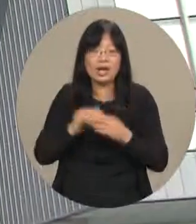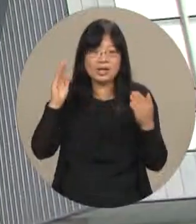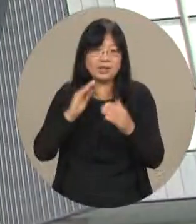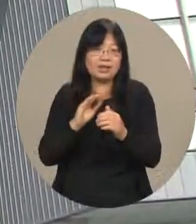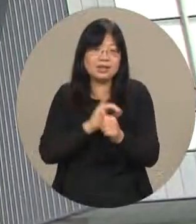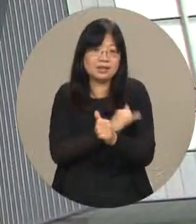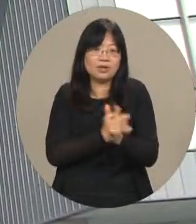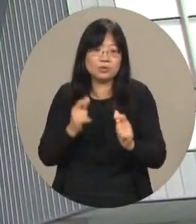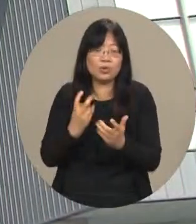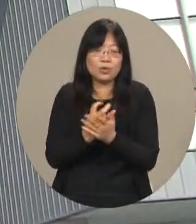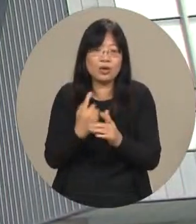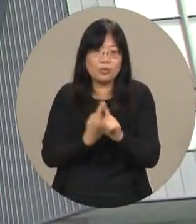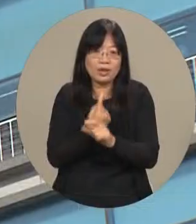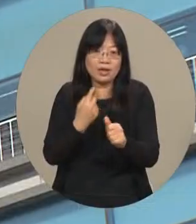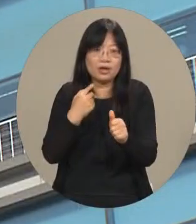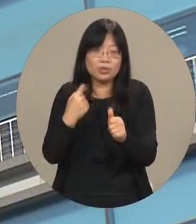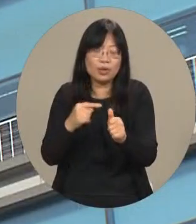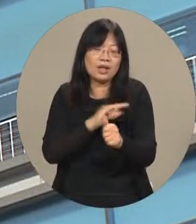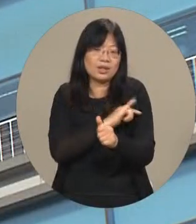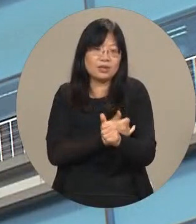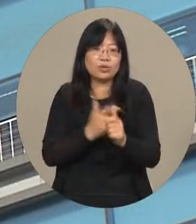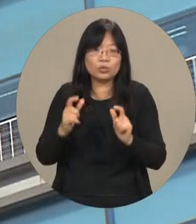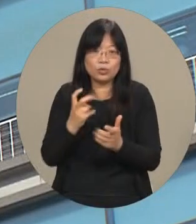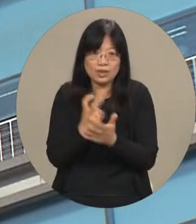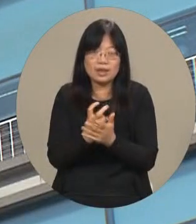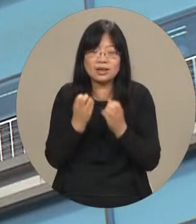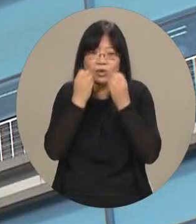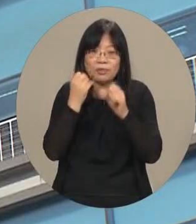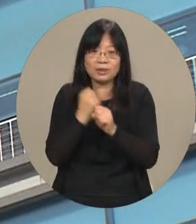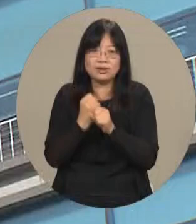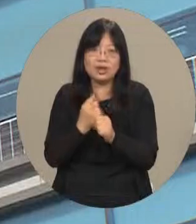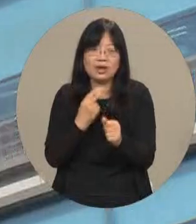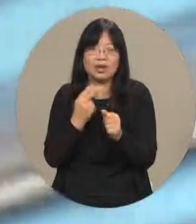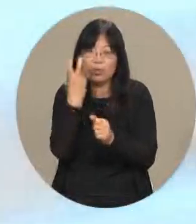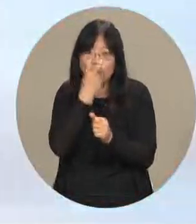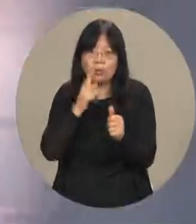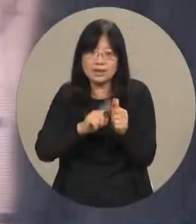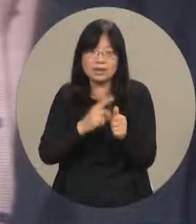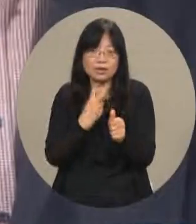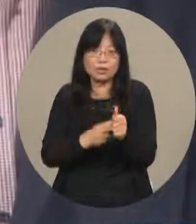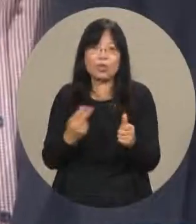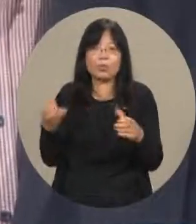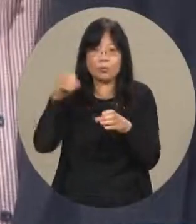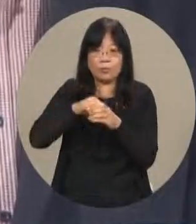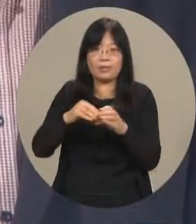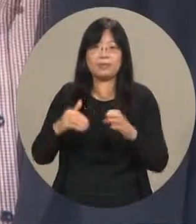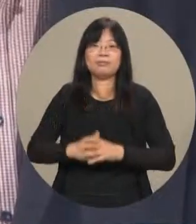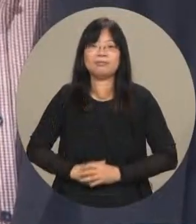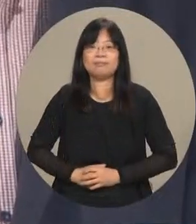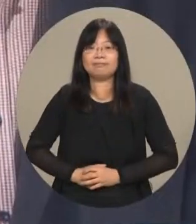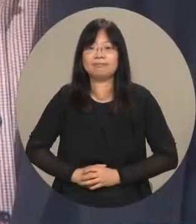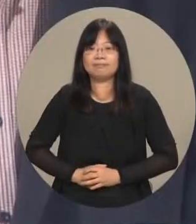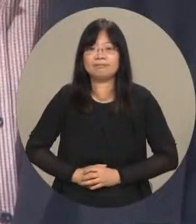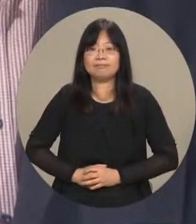인권조례 외에 교육인권 조례를 새로 만들어 보호대상을 교원으로까지 넓혔습니다 EBS 뉴스 금창호입니다